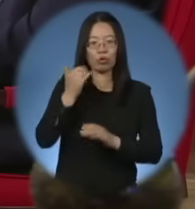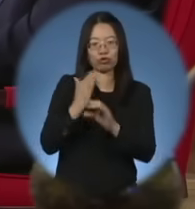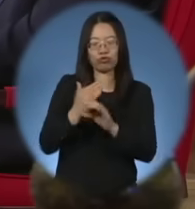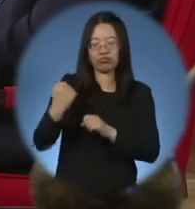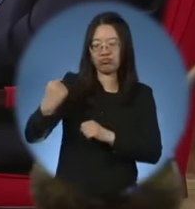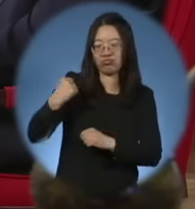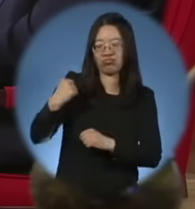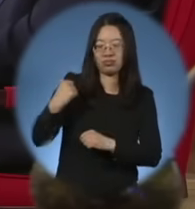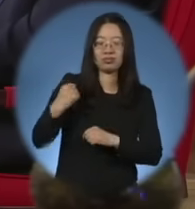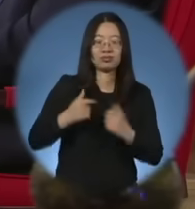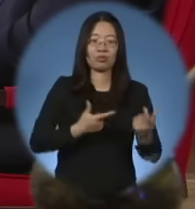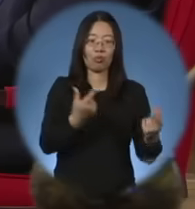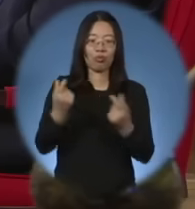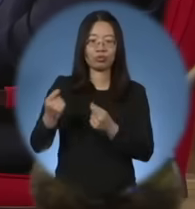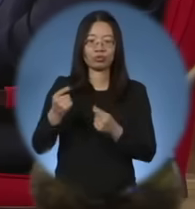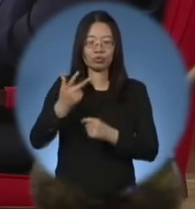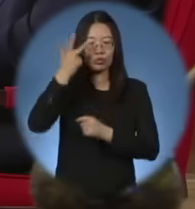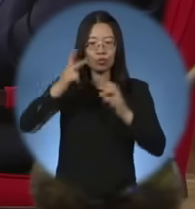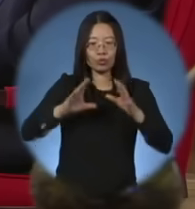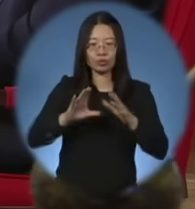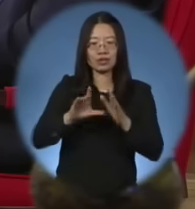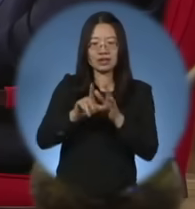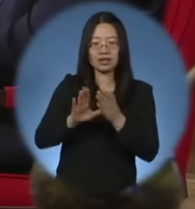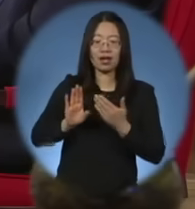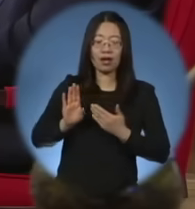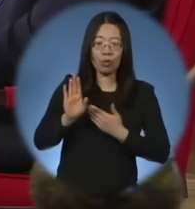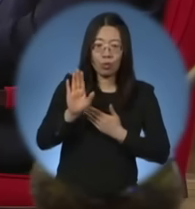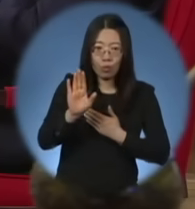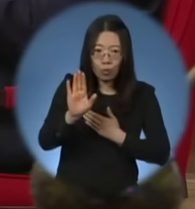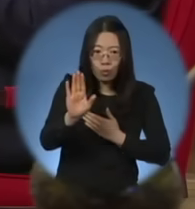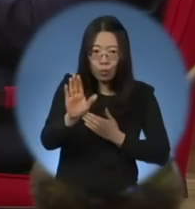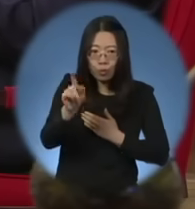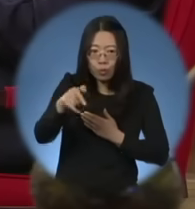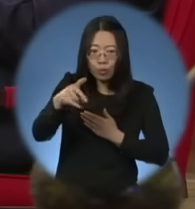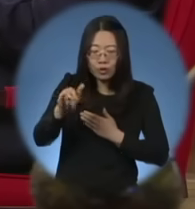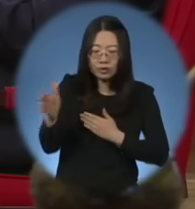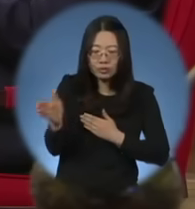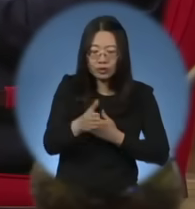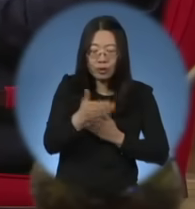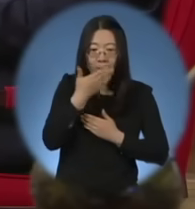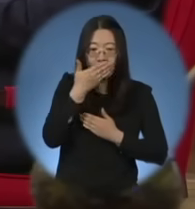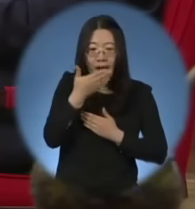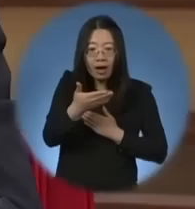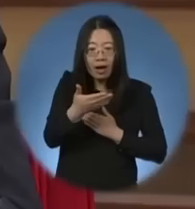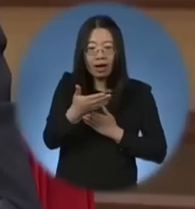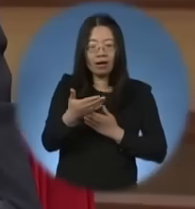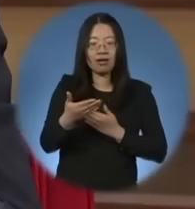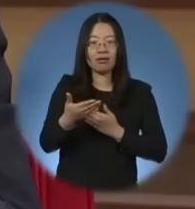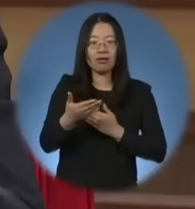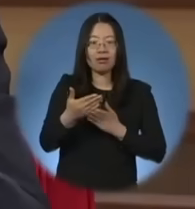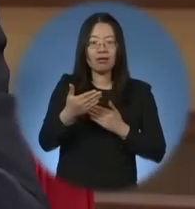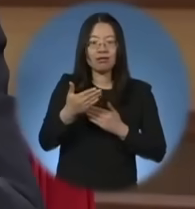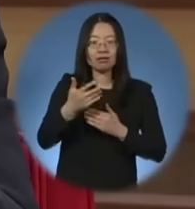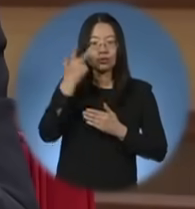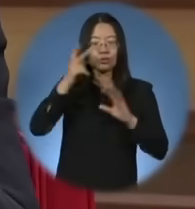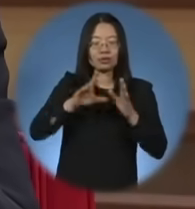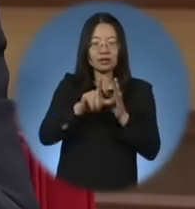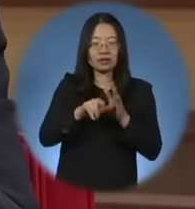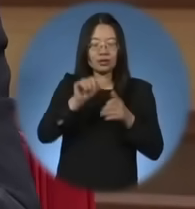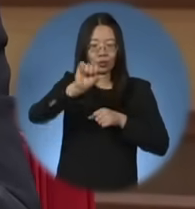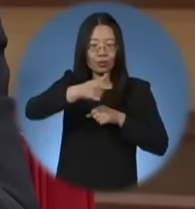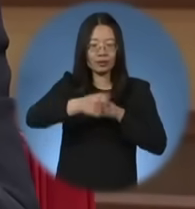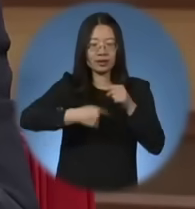있었고 이런 모든 것들이 다 조선 후이다네 모두 조선 후기뿐만 아니라 조선 시대는